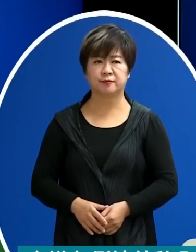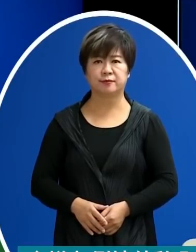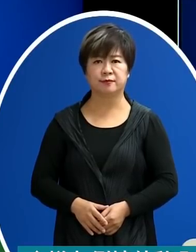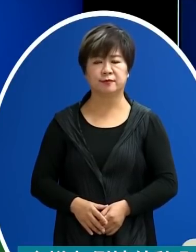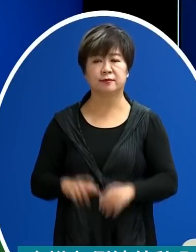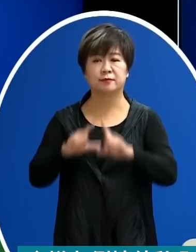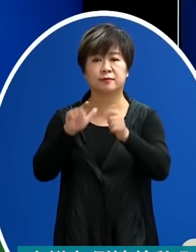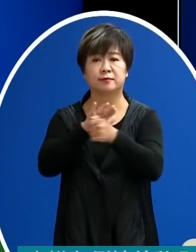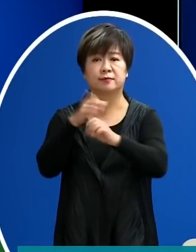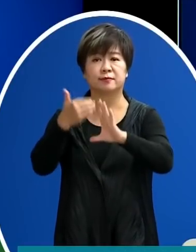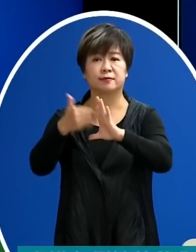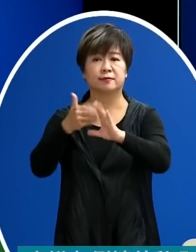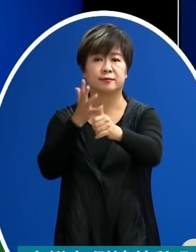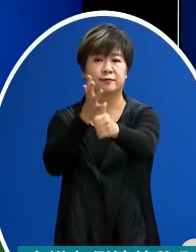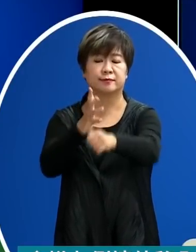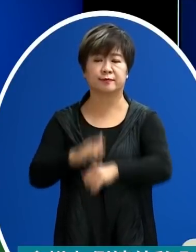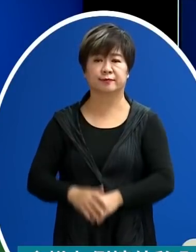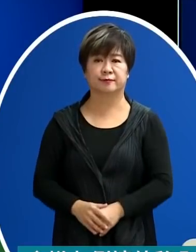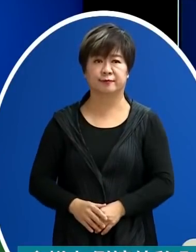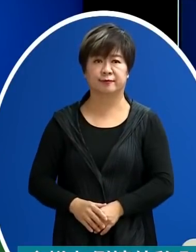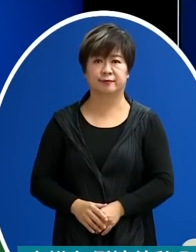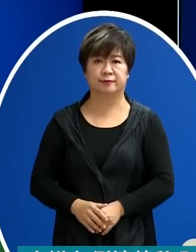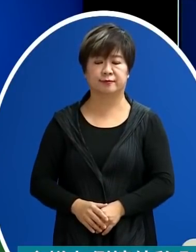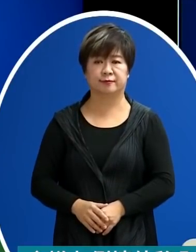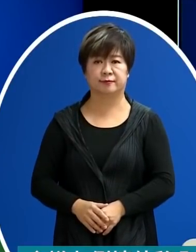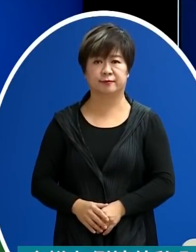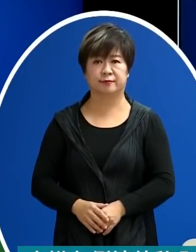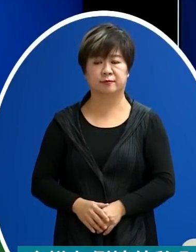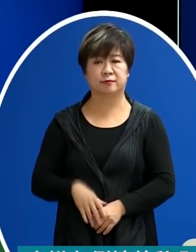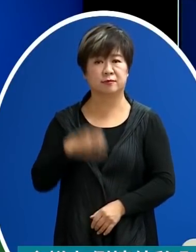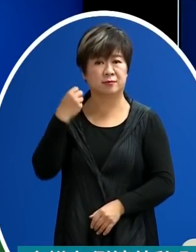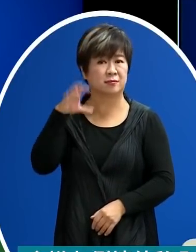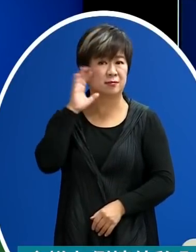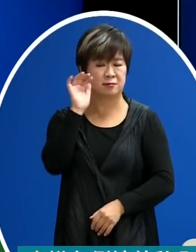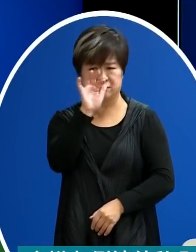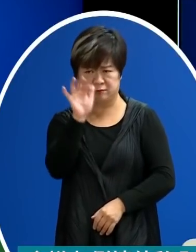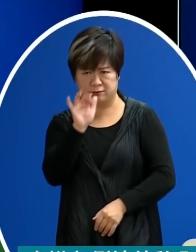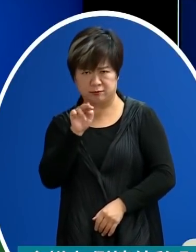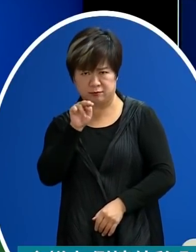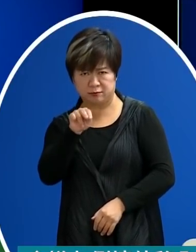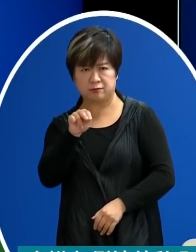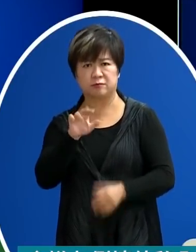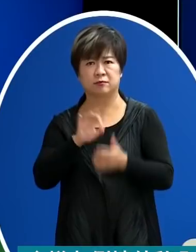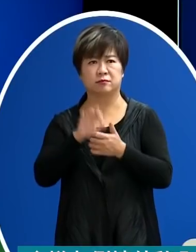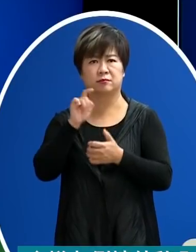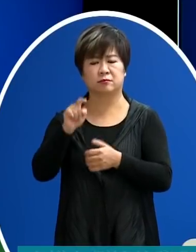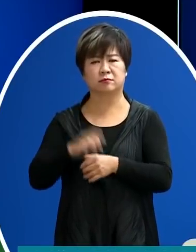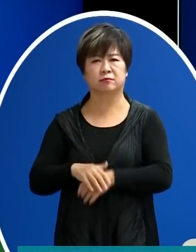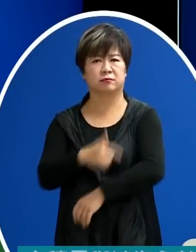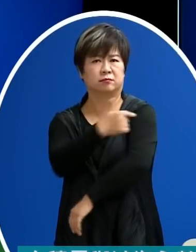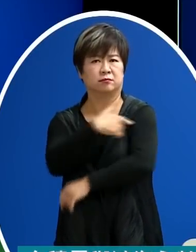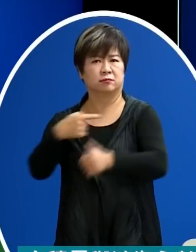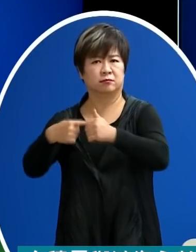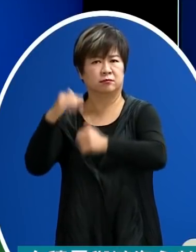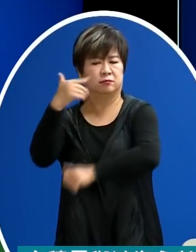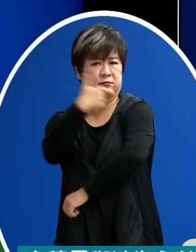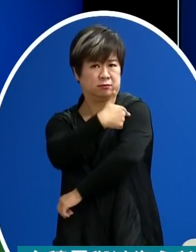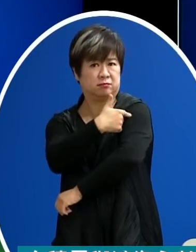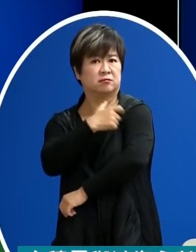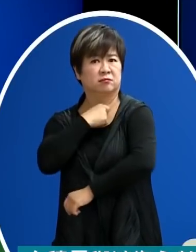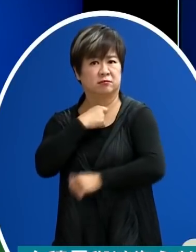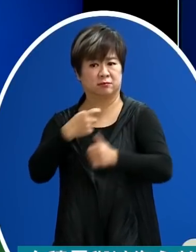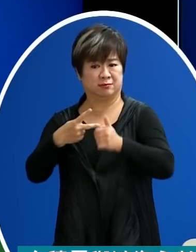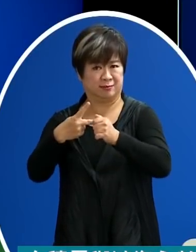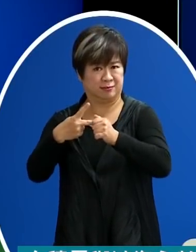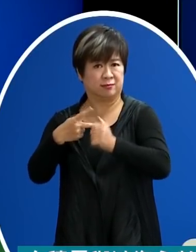指挥官好，八大电视提问，这边想请教一下说，因为这边有看到新闻稿上面写说有意提升就是第一剂高端或者需要接种第二